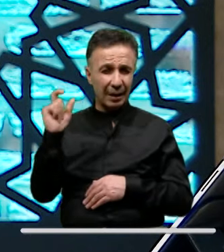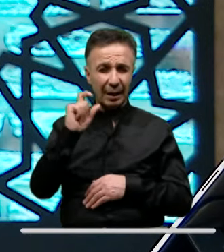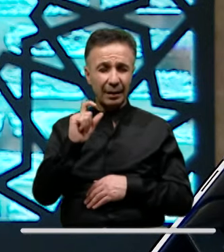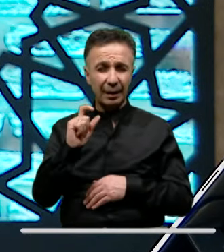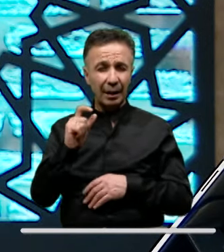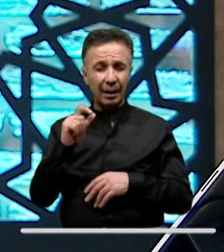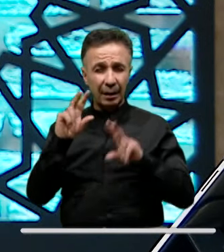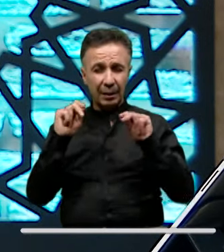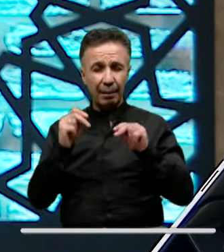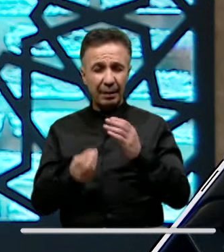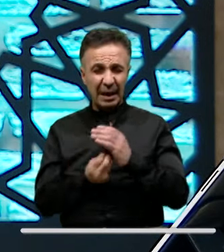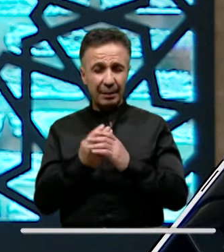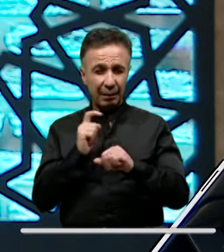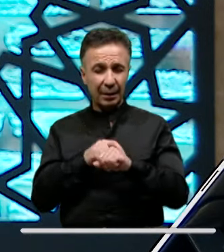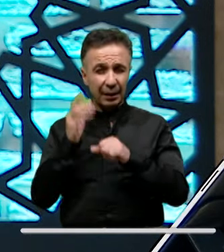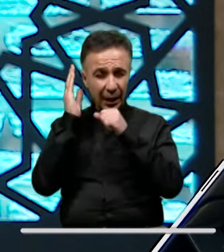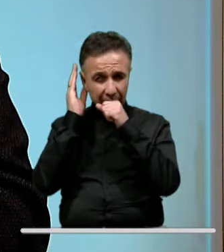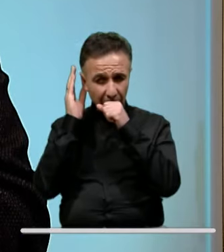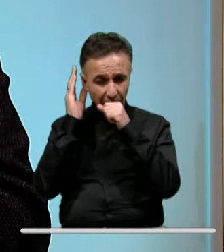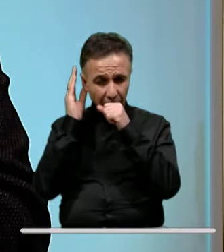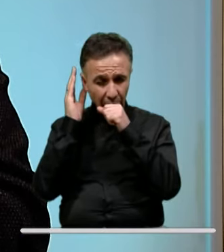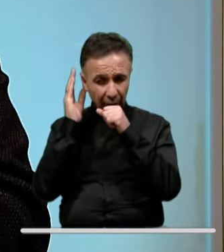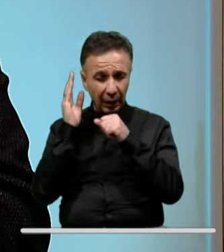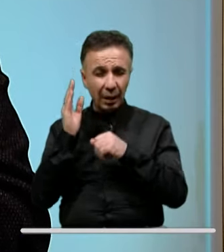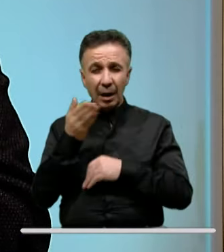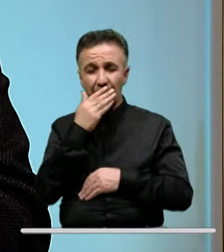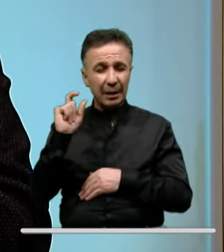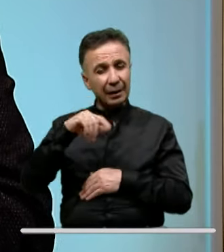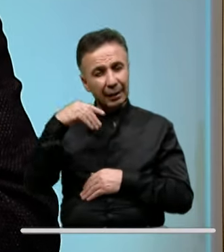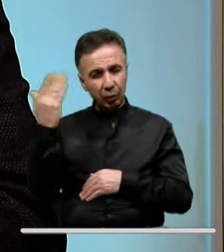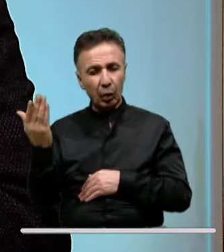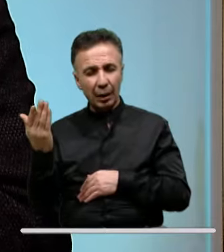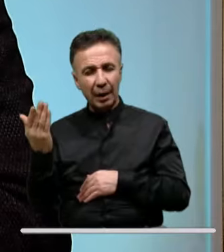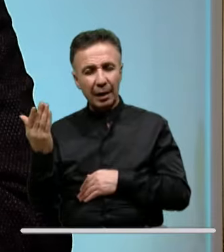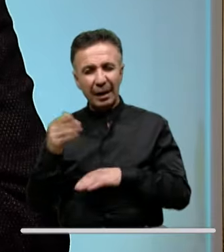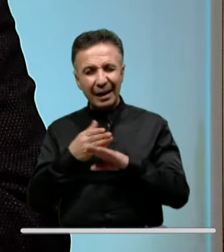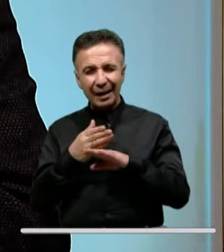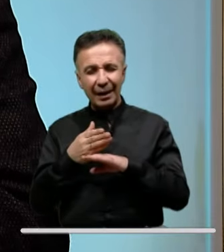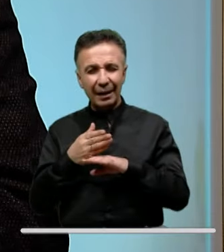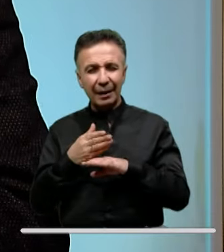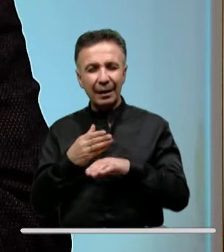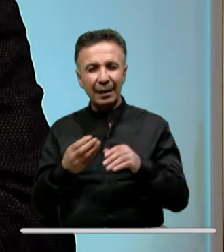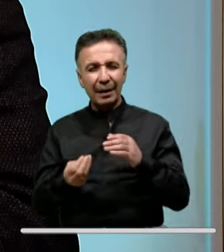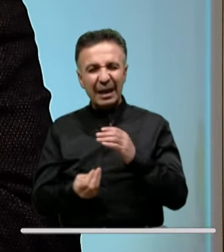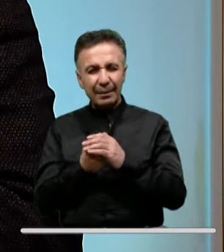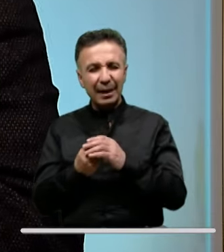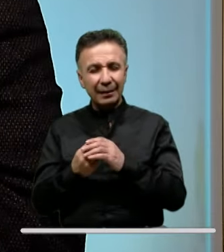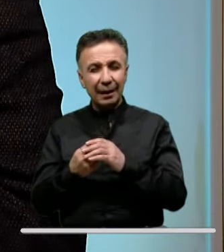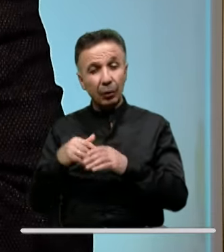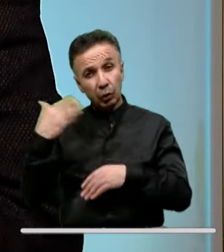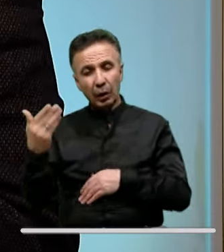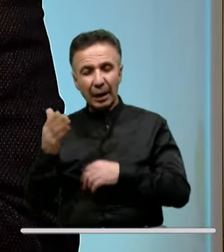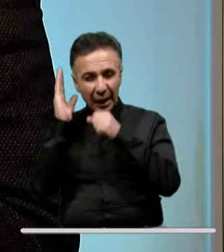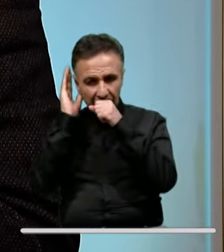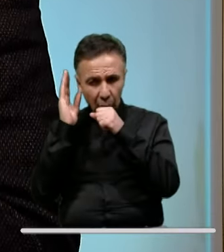dışında biraz daha sarkıyor ezan okuma işlemi? Şimdi aslında imsak dediğimiz şey oruçla bağlantılı bir ifade. Yani imsak